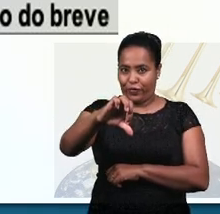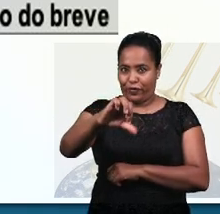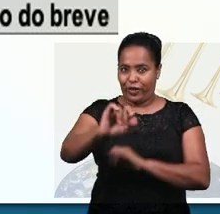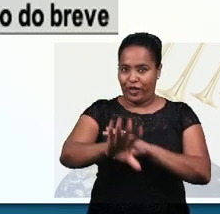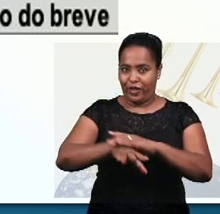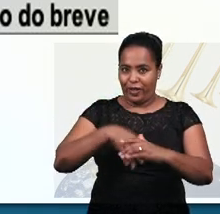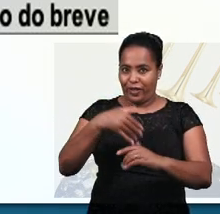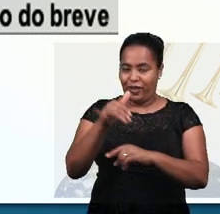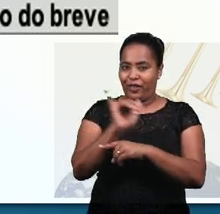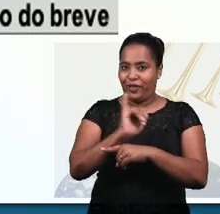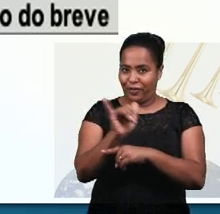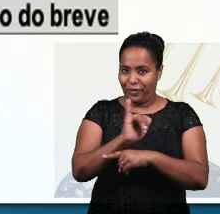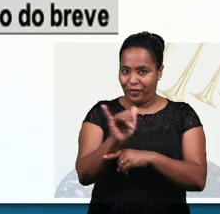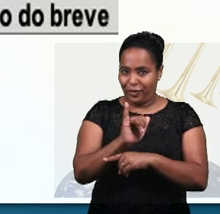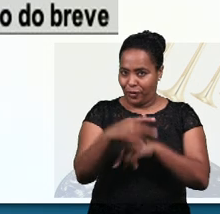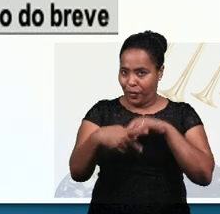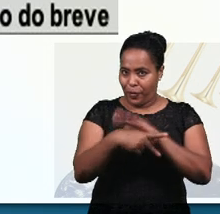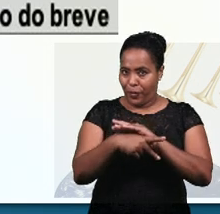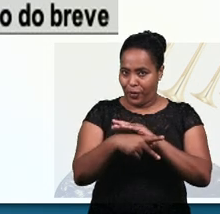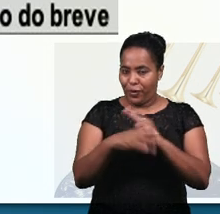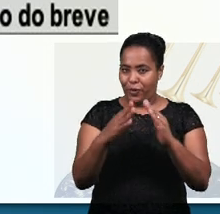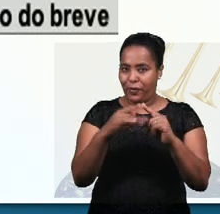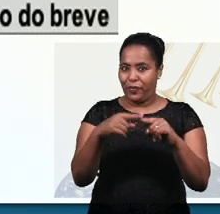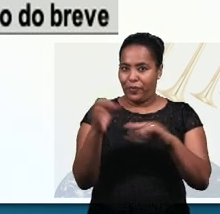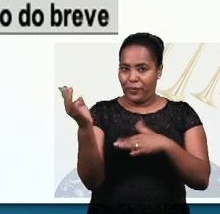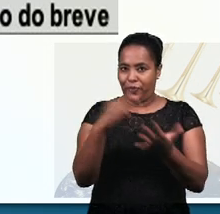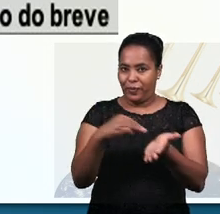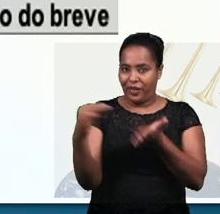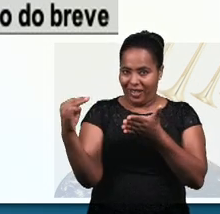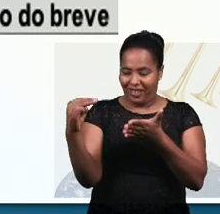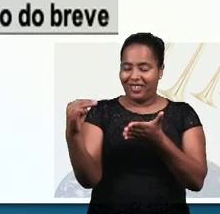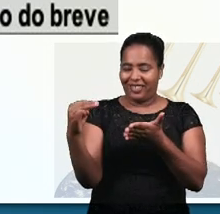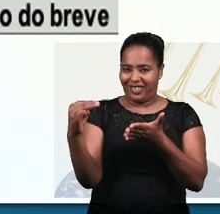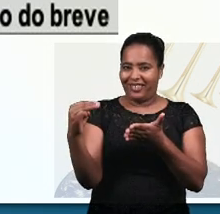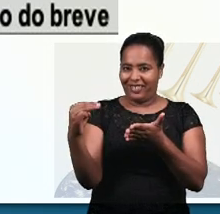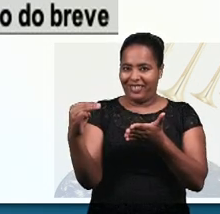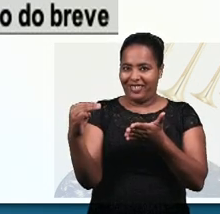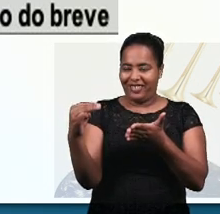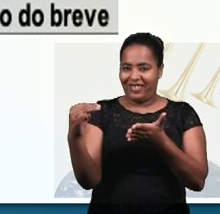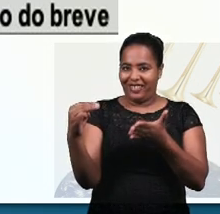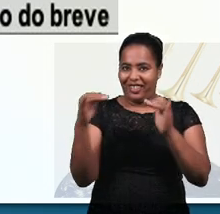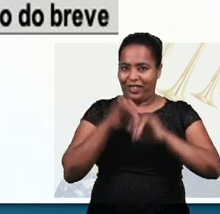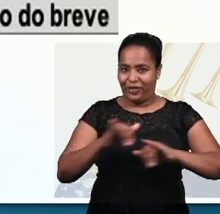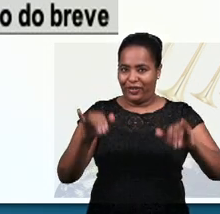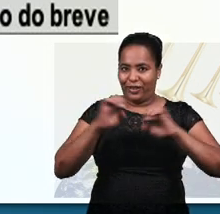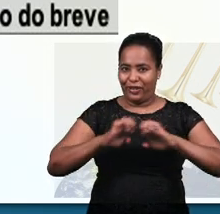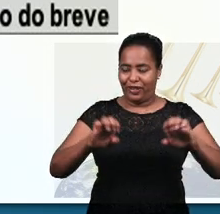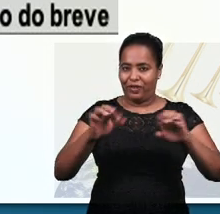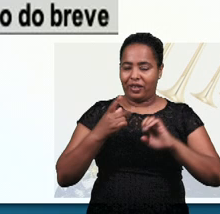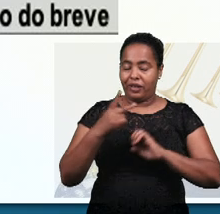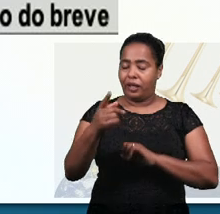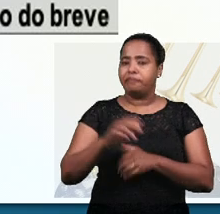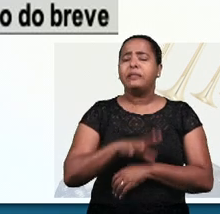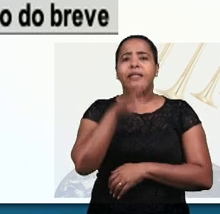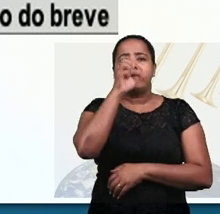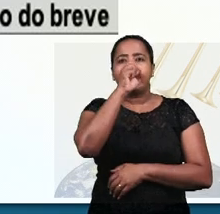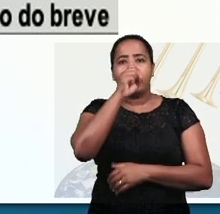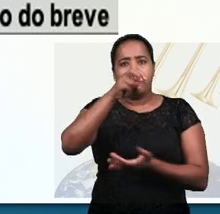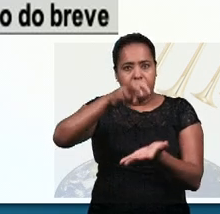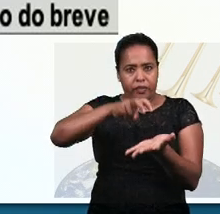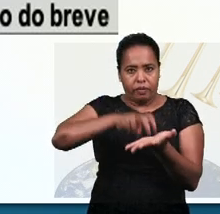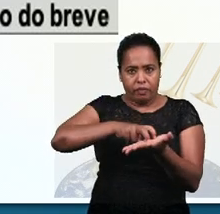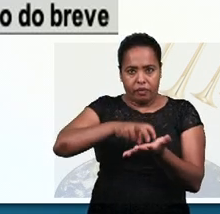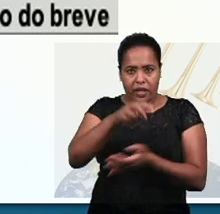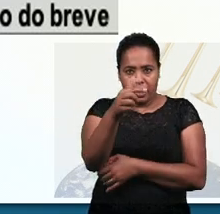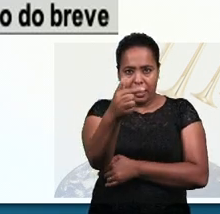soir, 21h, il est transmis à notre canal YouTube. L'édition sémanale et hebdomadaire de la programmation En annonçant l'Évangile